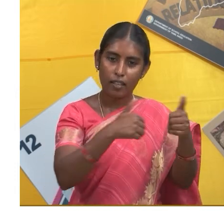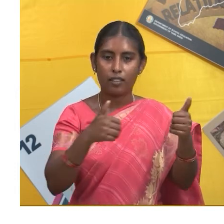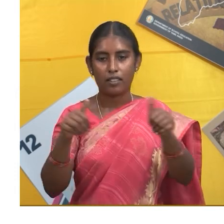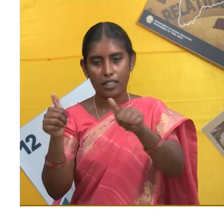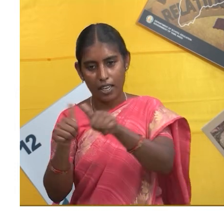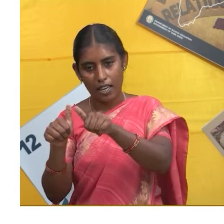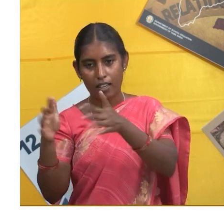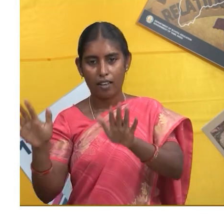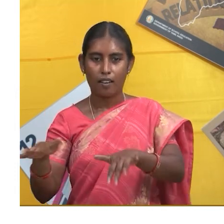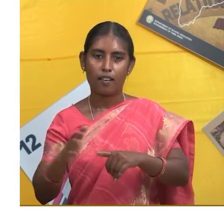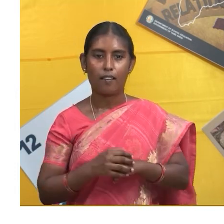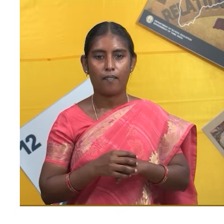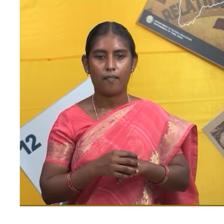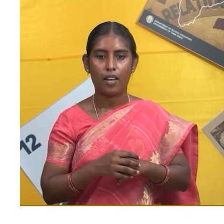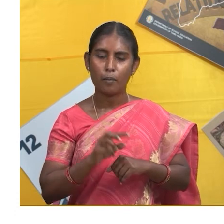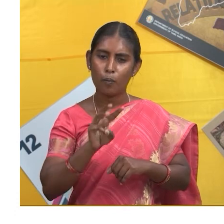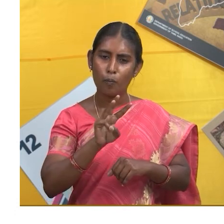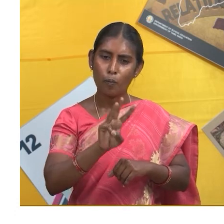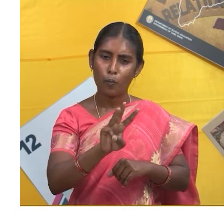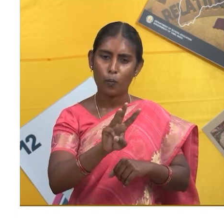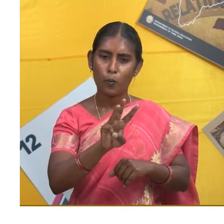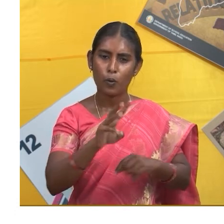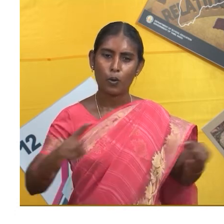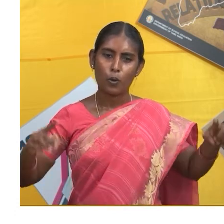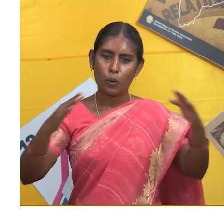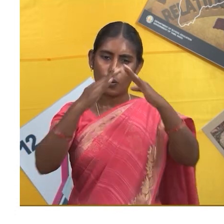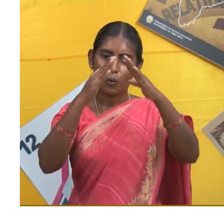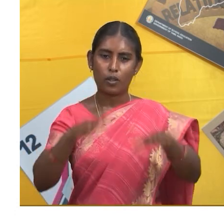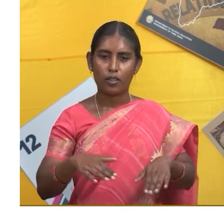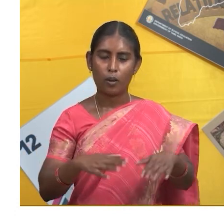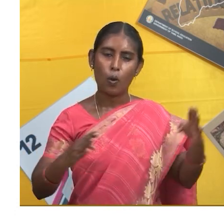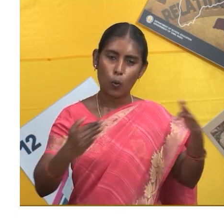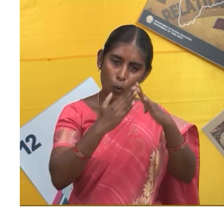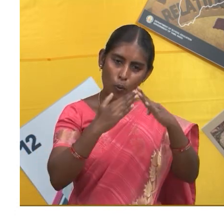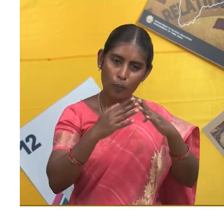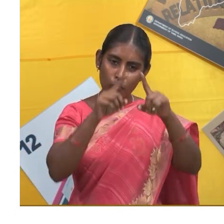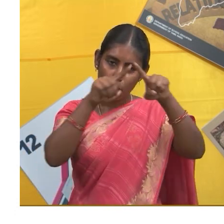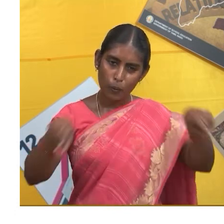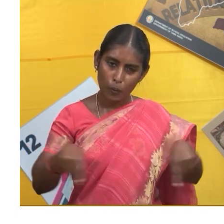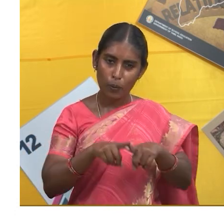-ang-ul, a-ang-ul. அப்படி முது 3 konam,தை Elementary, a-a-ul,